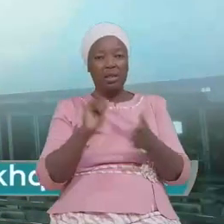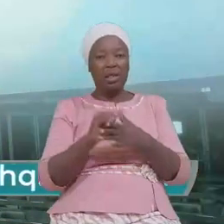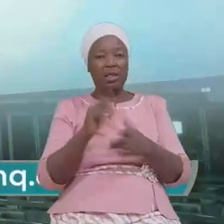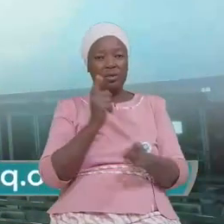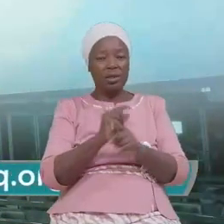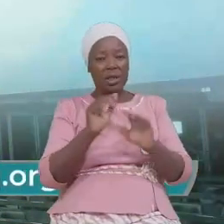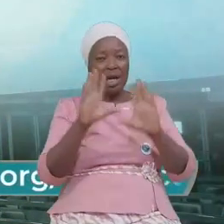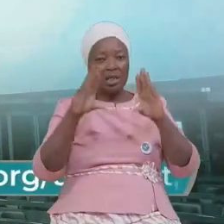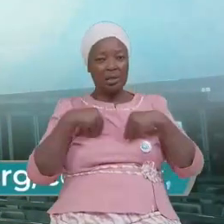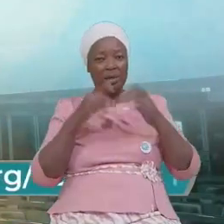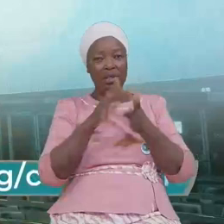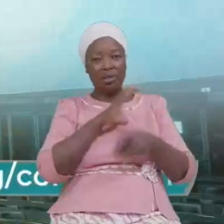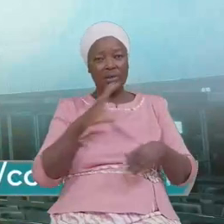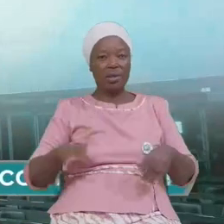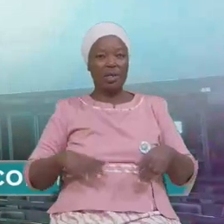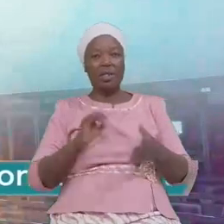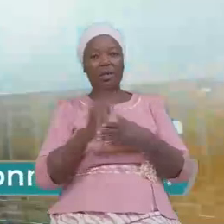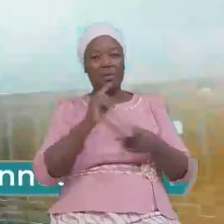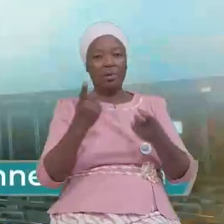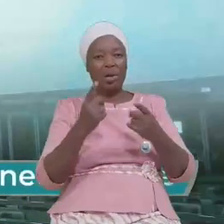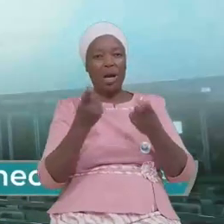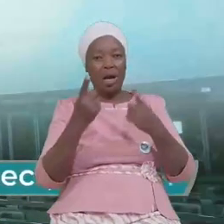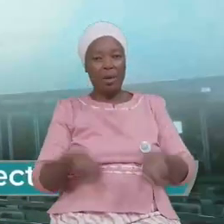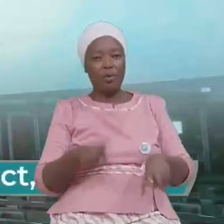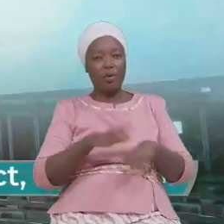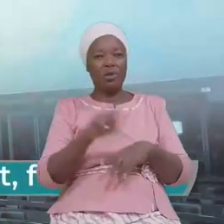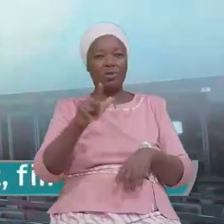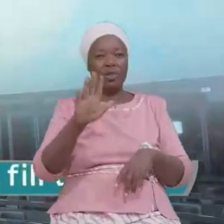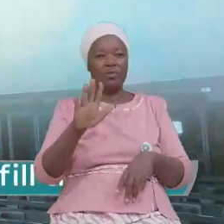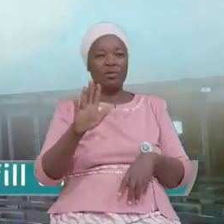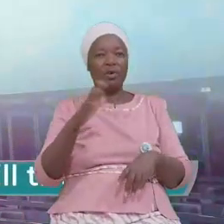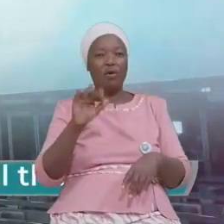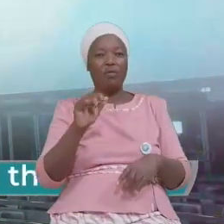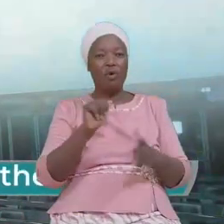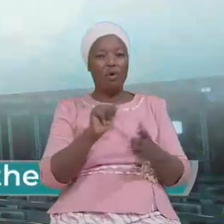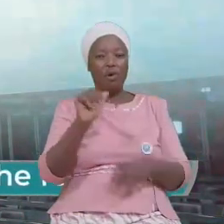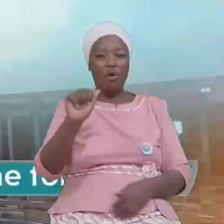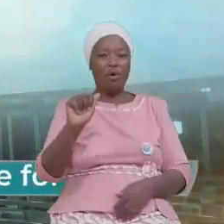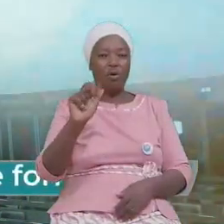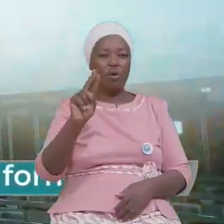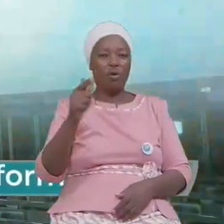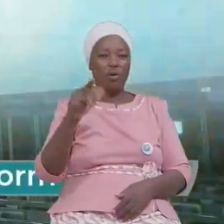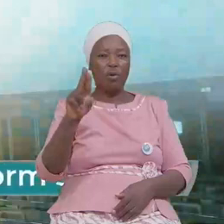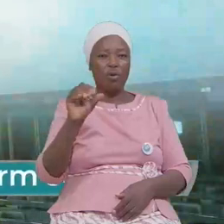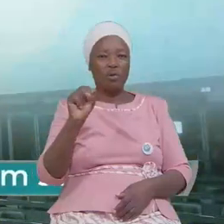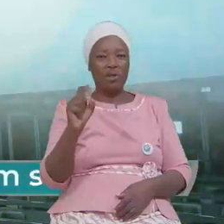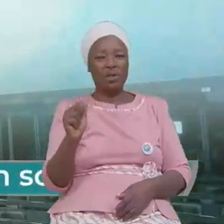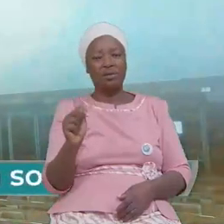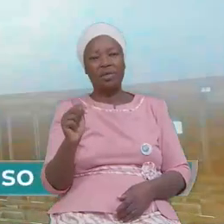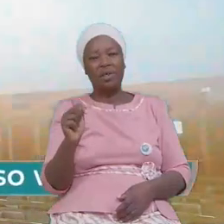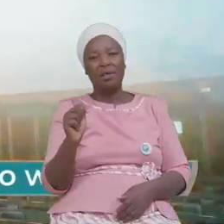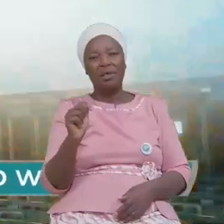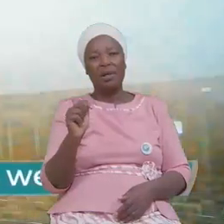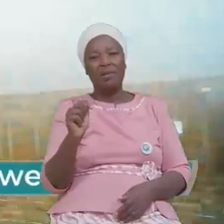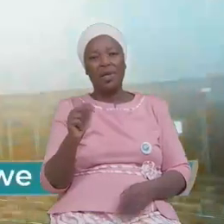Durant ce programme, le 6 août 2023, c'est-à-dire